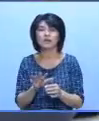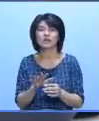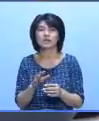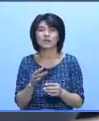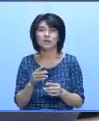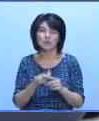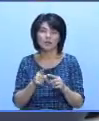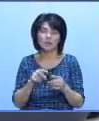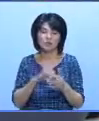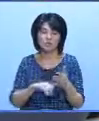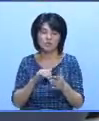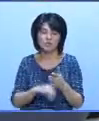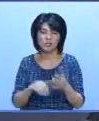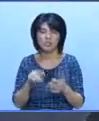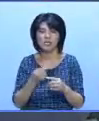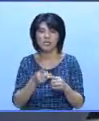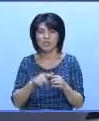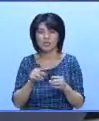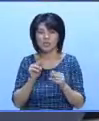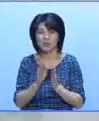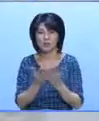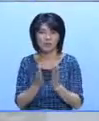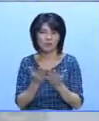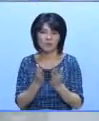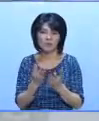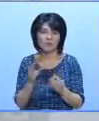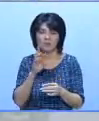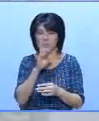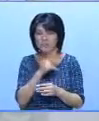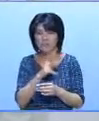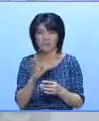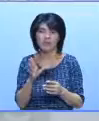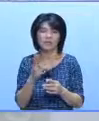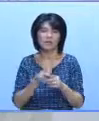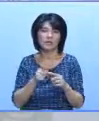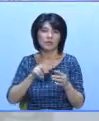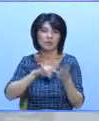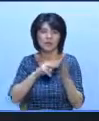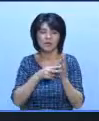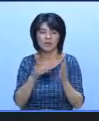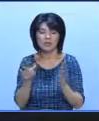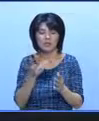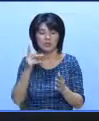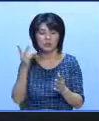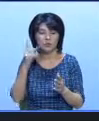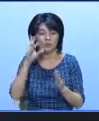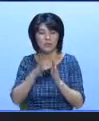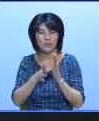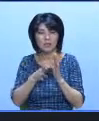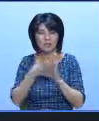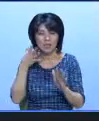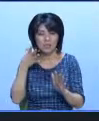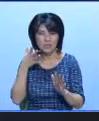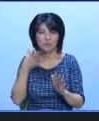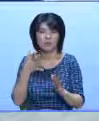сәйкес үш мақсатқа негізделу керек. Назарға алынатын ең басты шаруа оқулықтағы ақпараттың түсінікті болуы. Өйткені жаңартылған білім беру